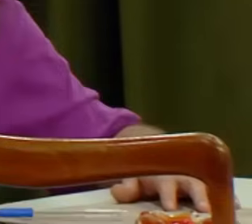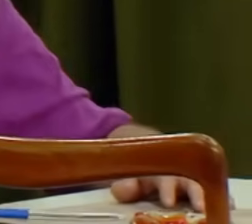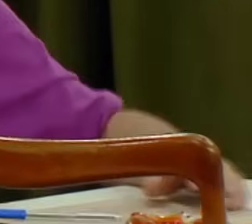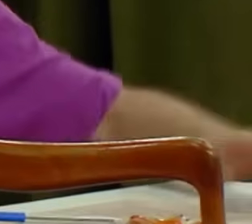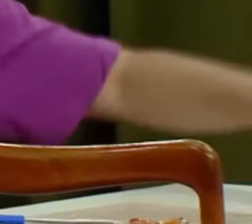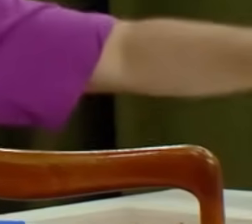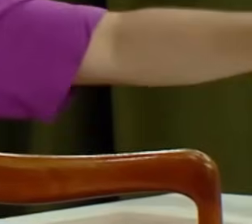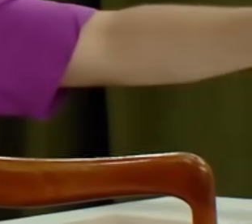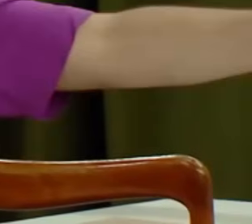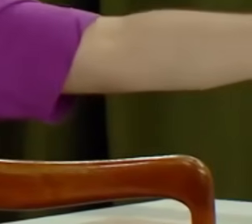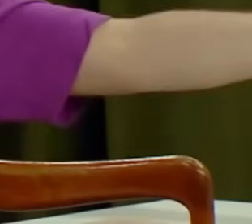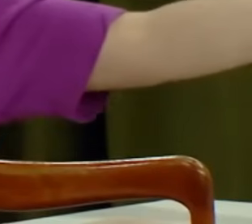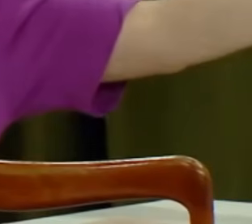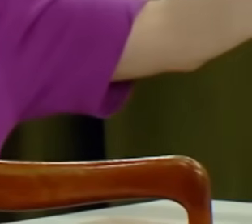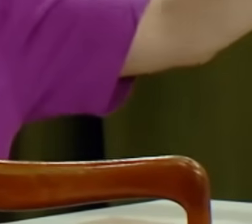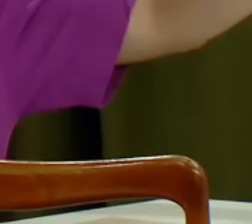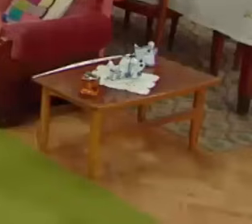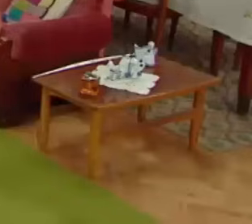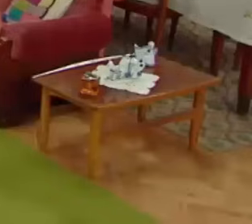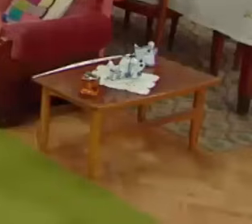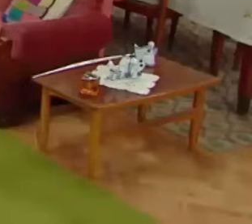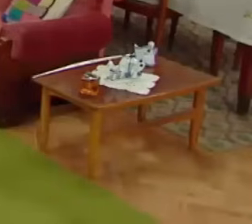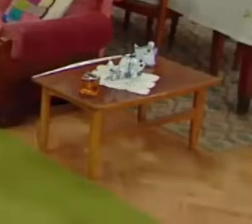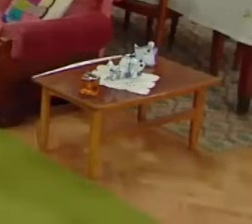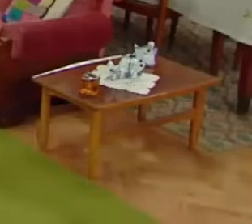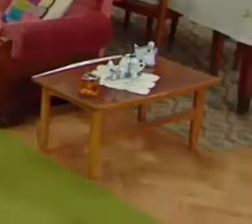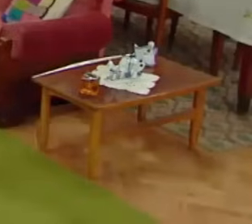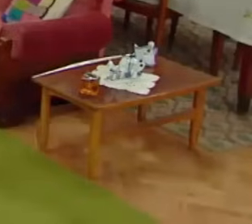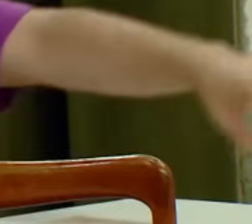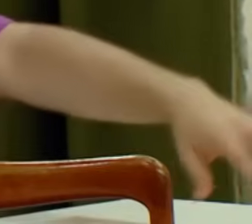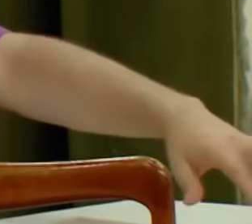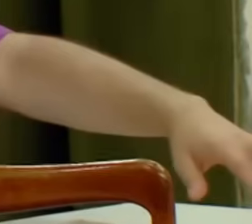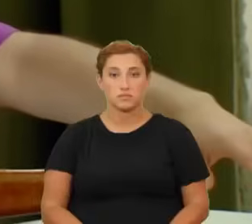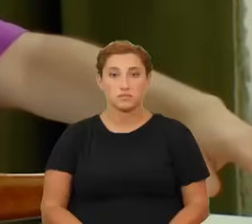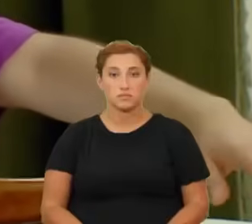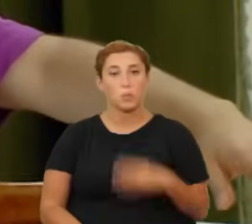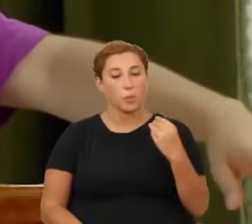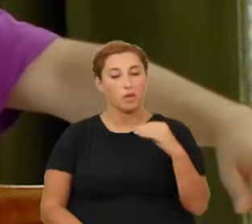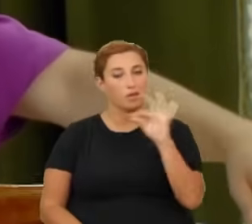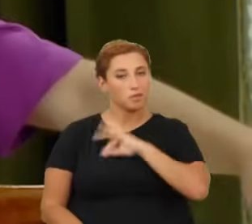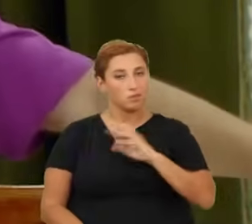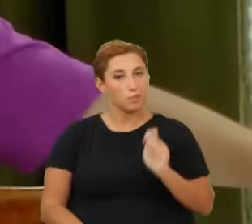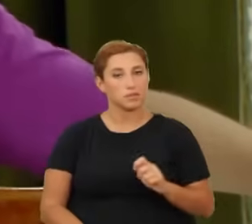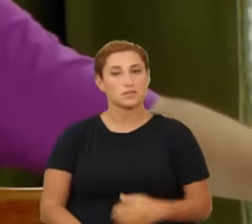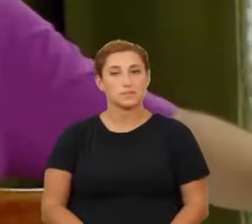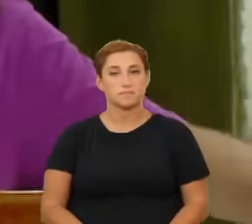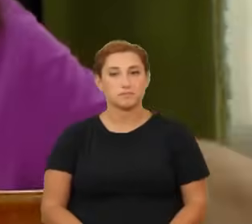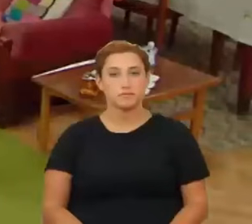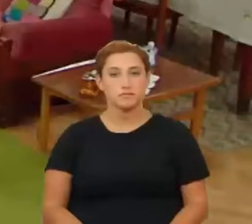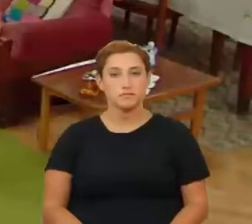Şahin hızla ayakkabılarını giydi. Süper oldu ya. Çağatay yerinde oynayarak kutlama yapıyor. İyi doğru.